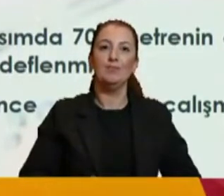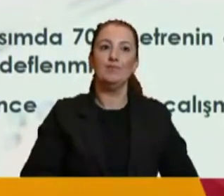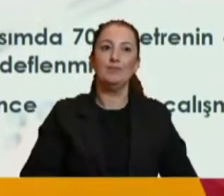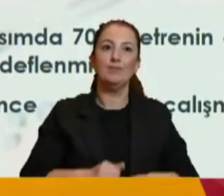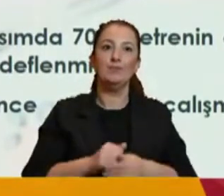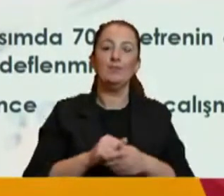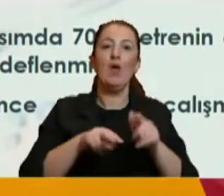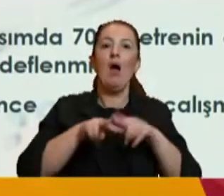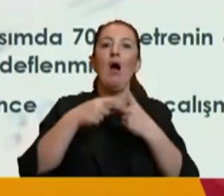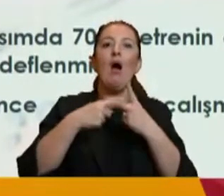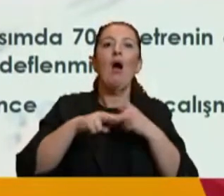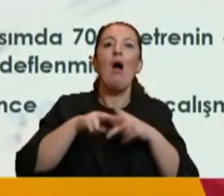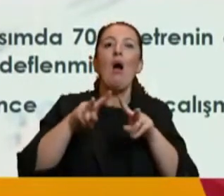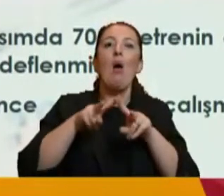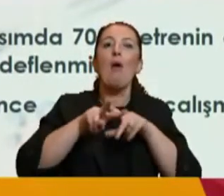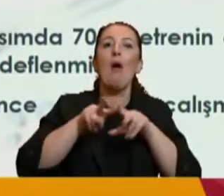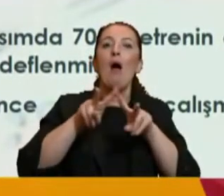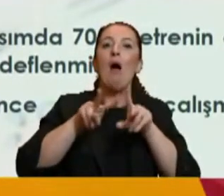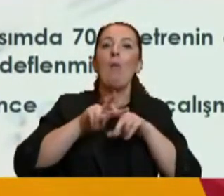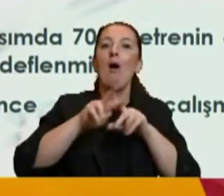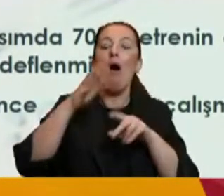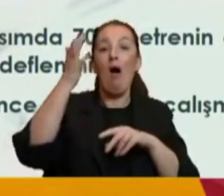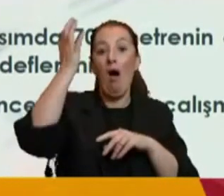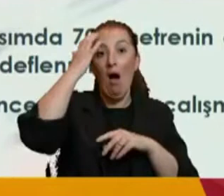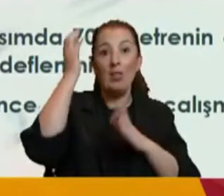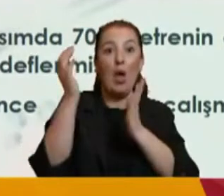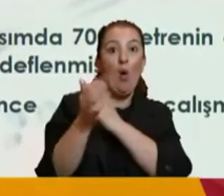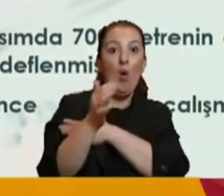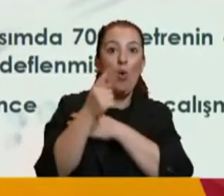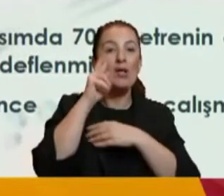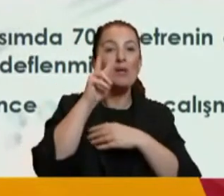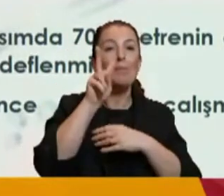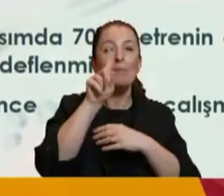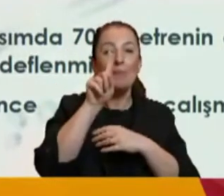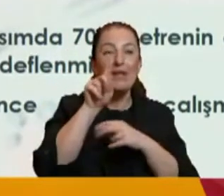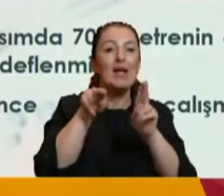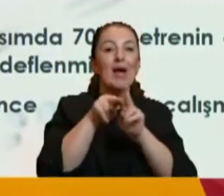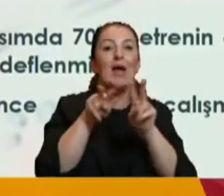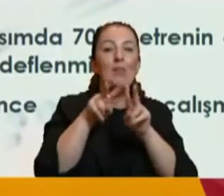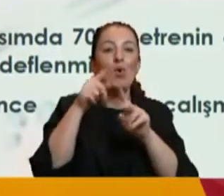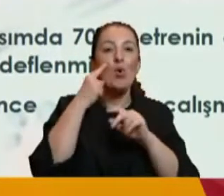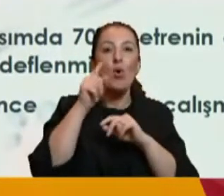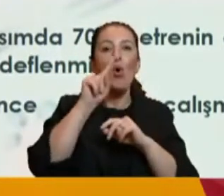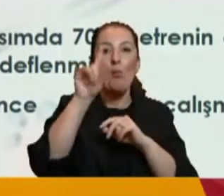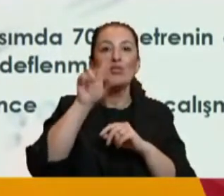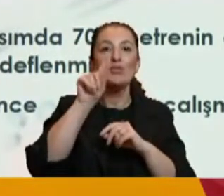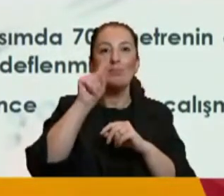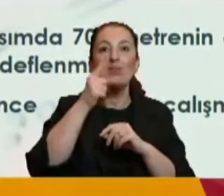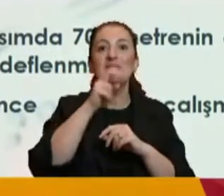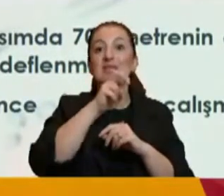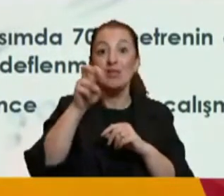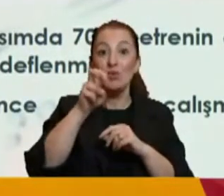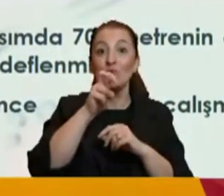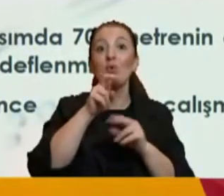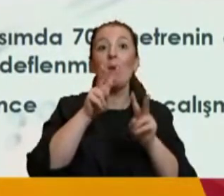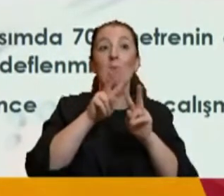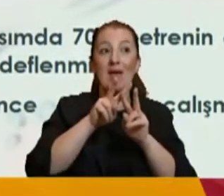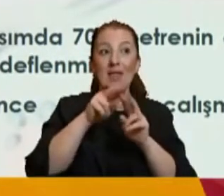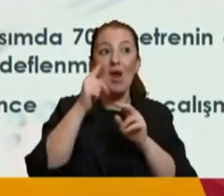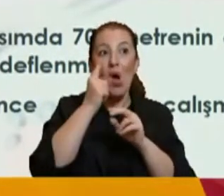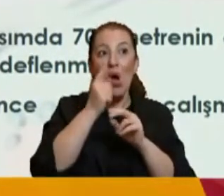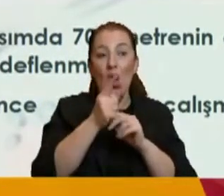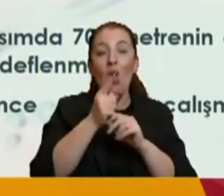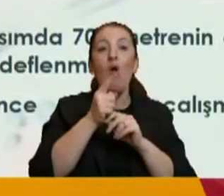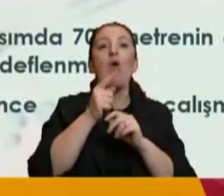bu ayamama Deresi'nin ana kolu 21 kilometrelik kısmında bugüne kadar 15008 metre ıslah tamamlanmış olup